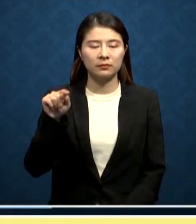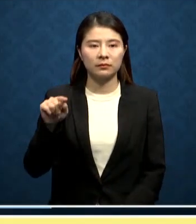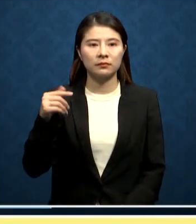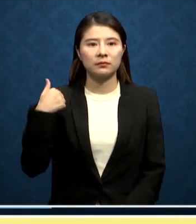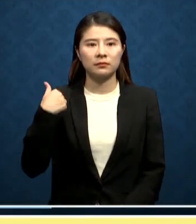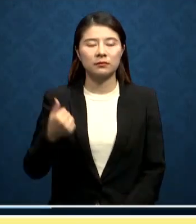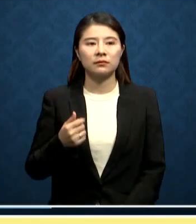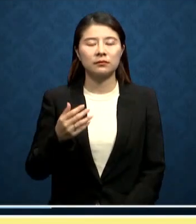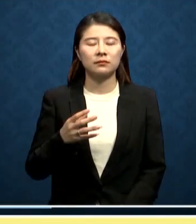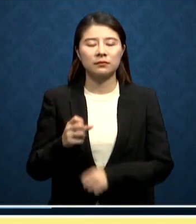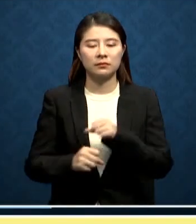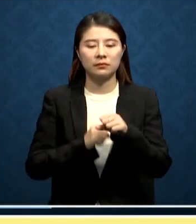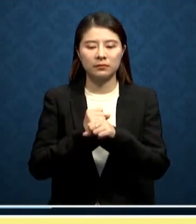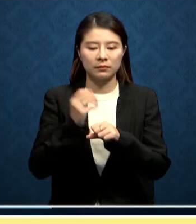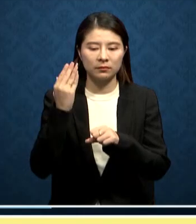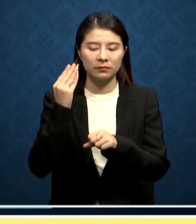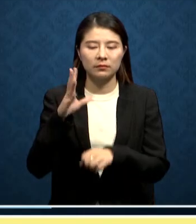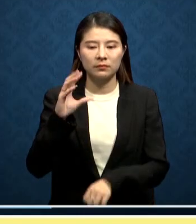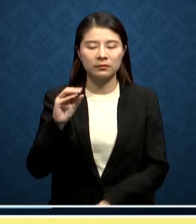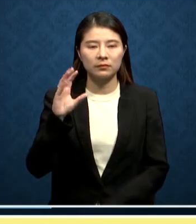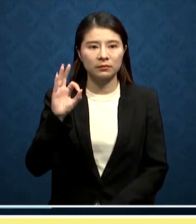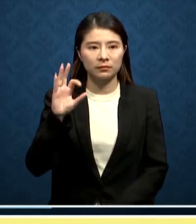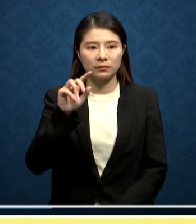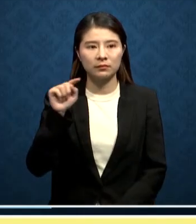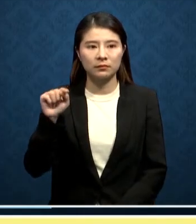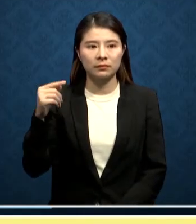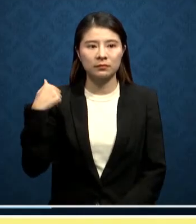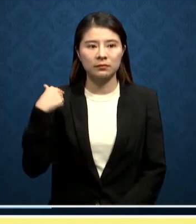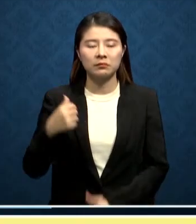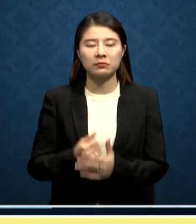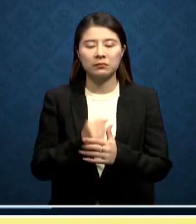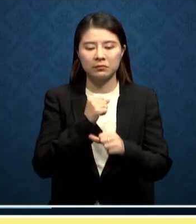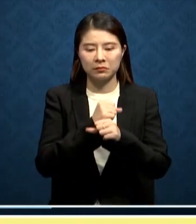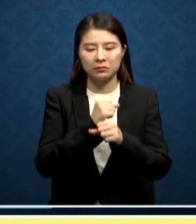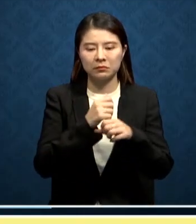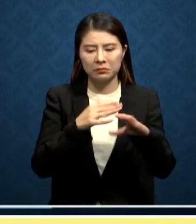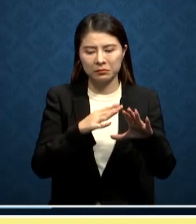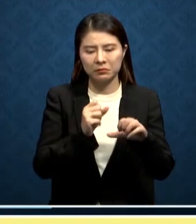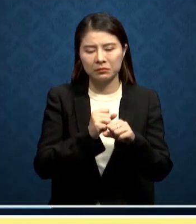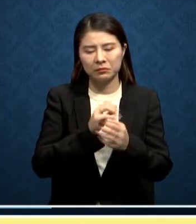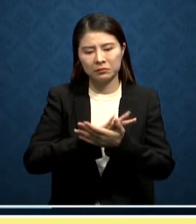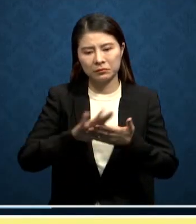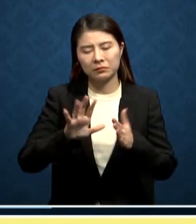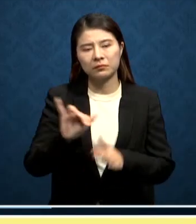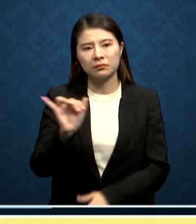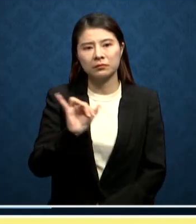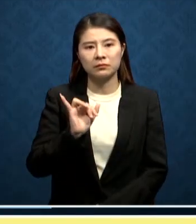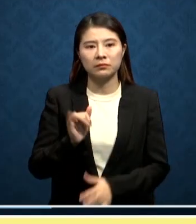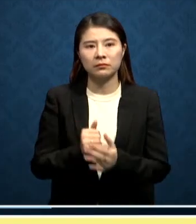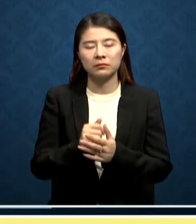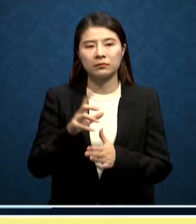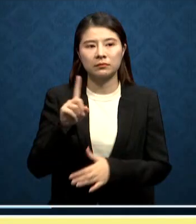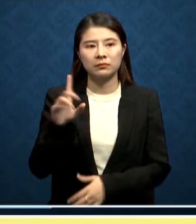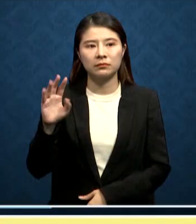ร้อยละ 59นะโครงการที่ไม่แล้วเสร็จปีที่แล้ว 127นะปีนี้เอ่อ 140